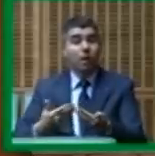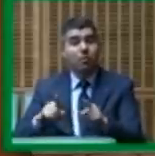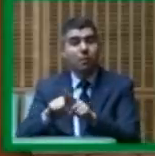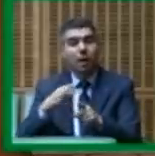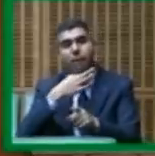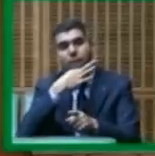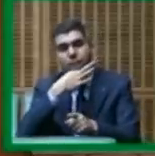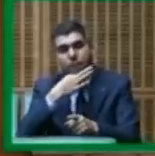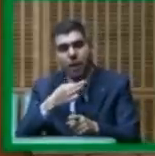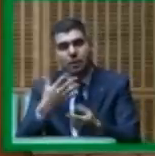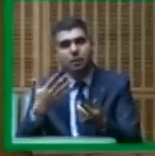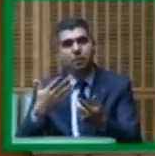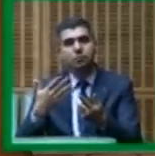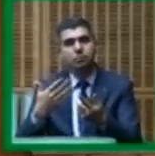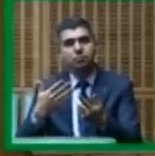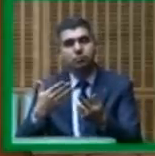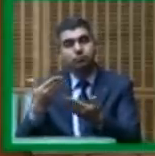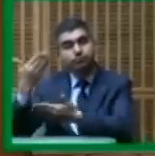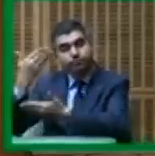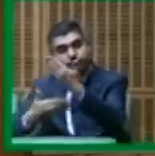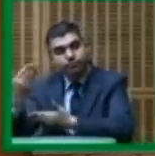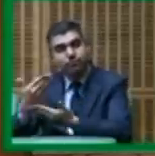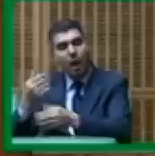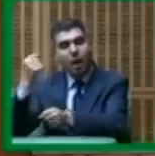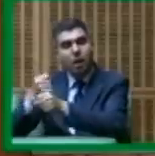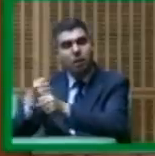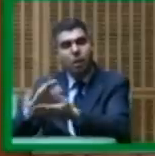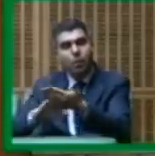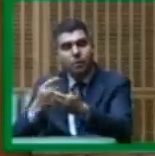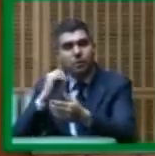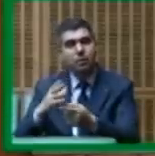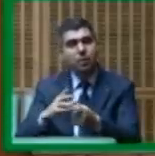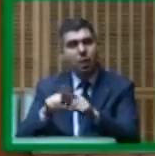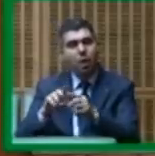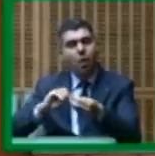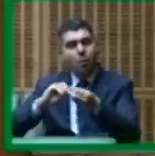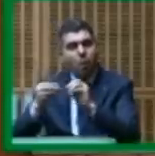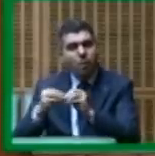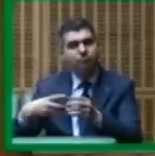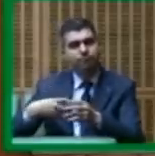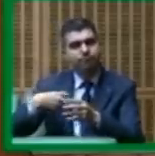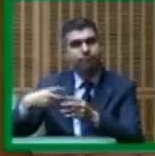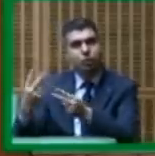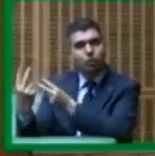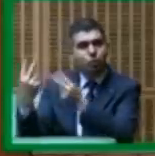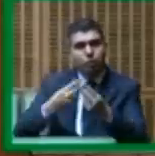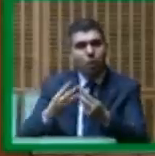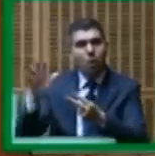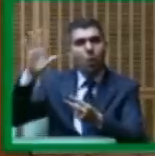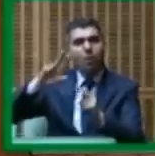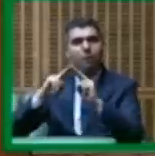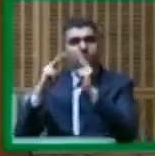التسهيل ديال المناخ ديال الأعمال، حنا واعيين ومتفقين على الإشكاليات اللي كيلاقيوها رجال الأعمال، ولكن